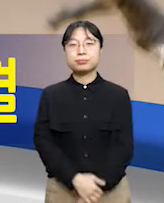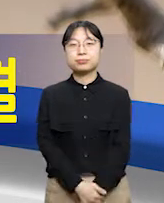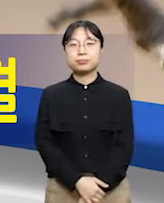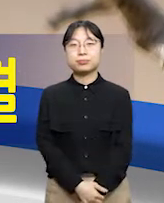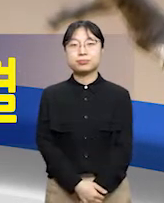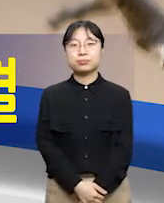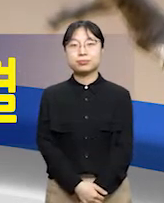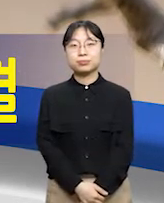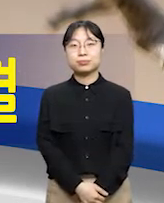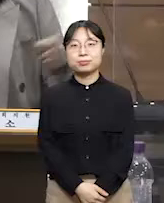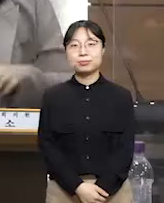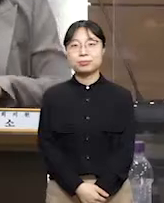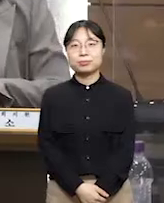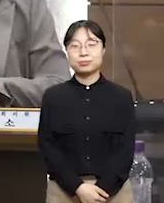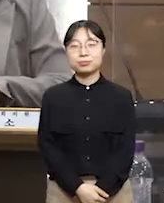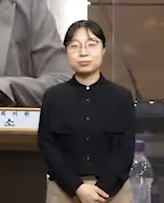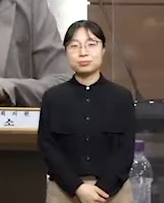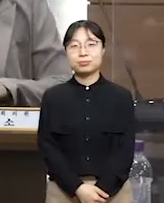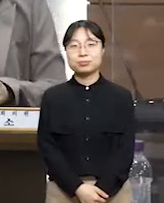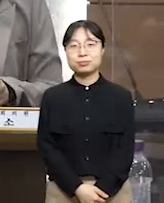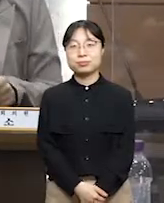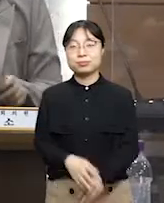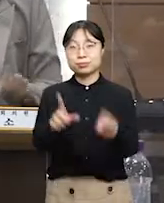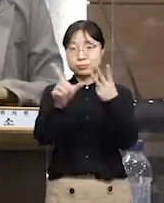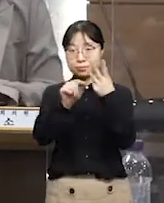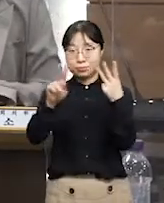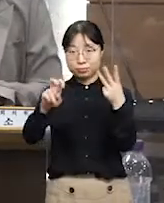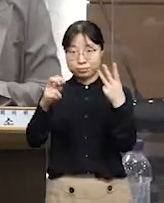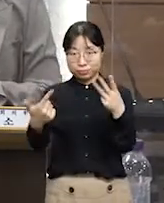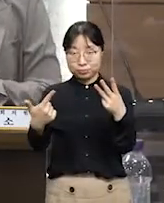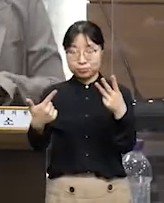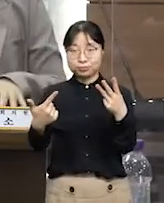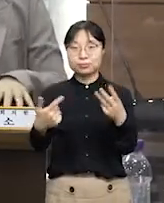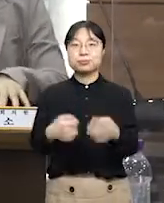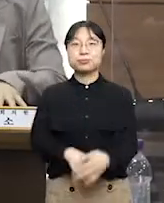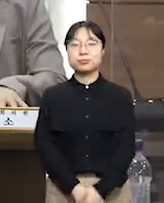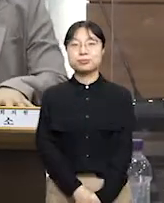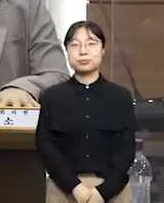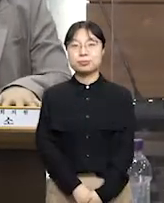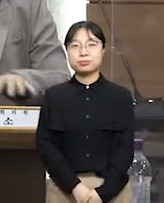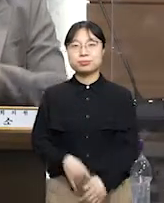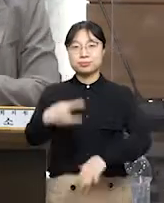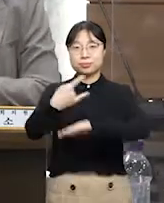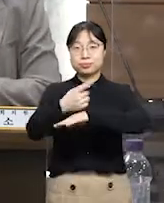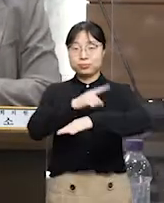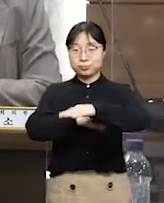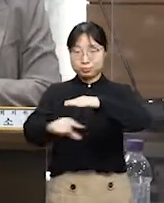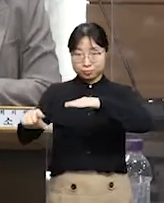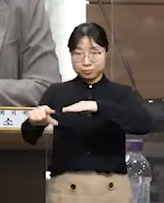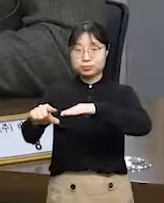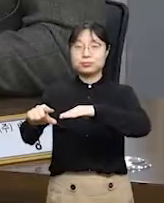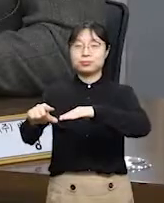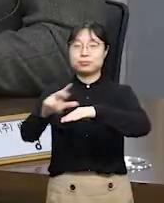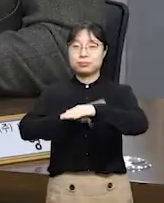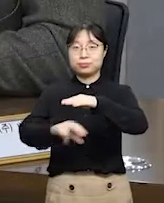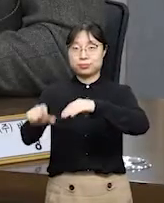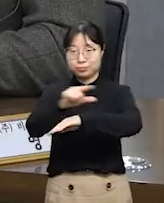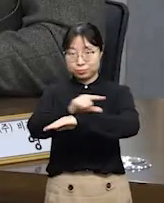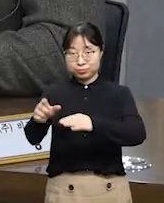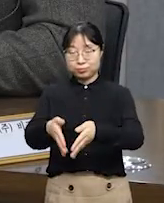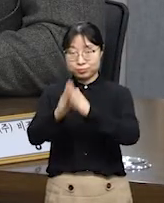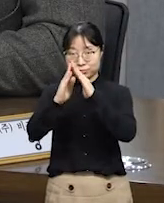위해 뭉쳤습니다. 3월 26일 시청 소회의실에서 GTX 신호선 의왕역 정차 지원을